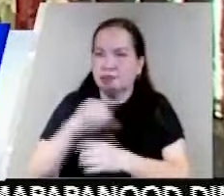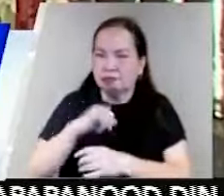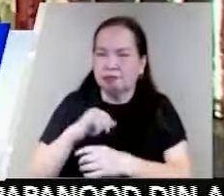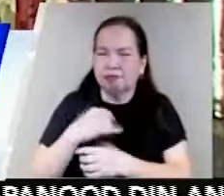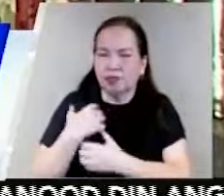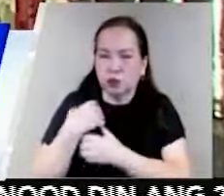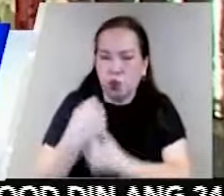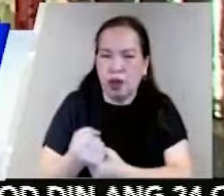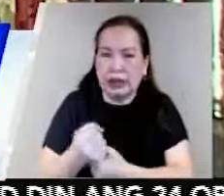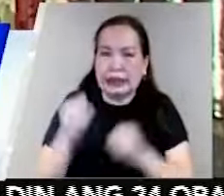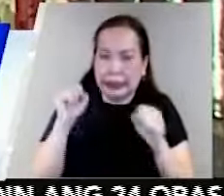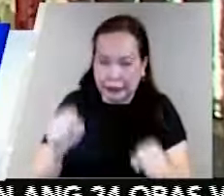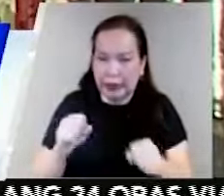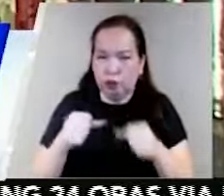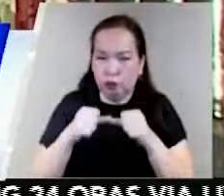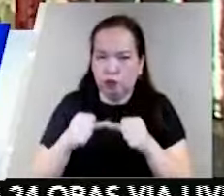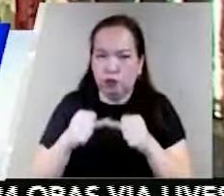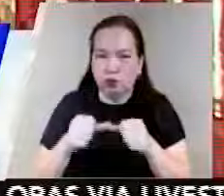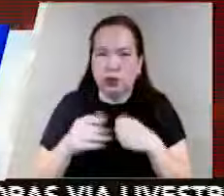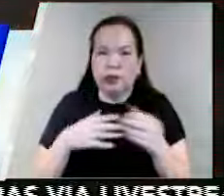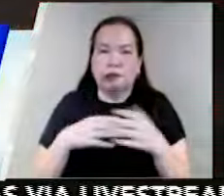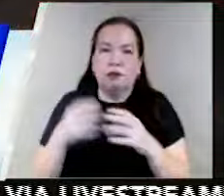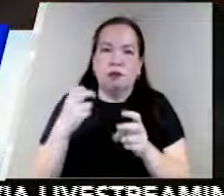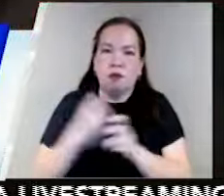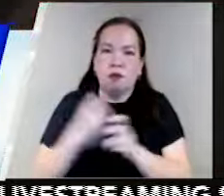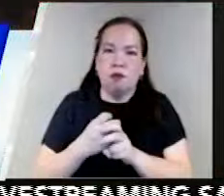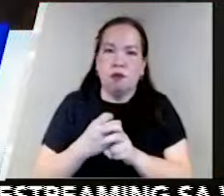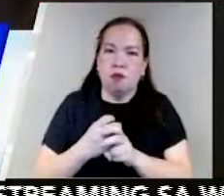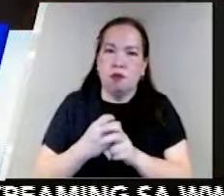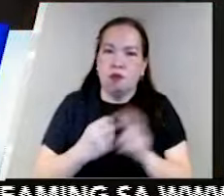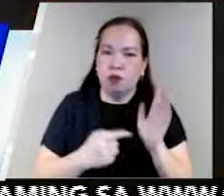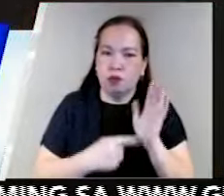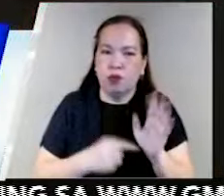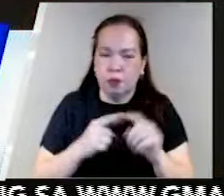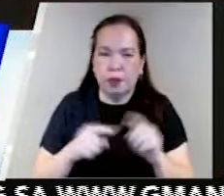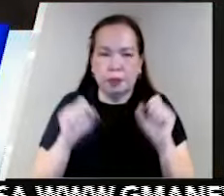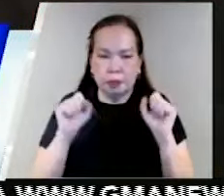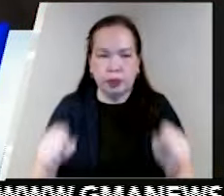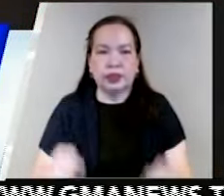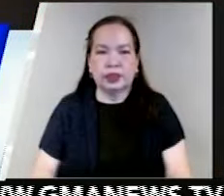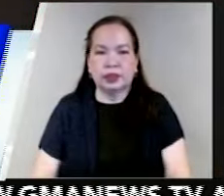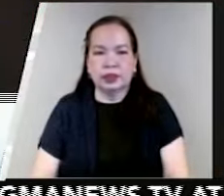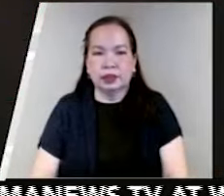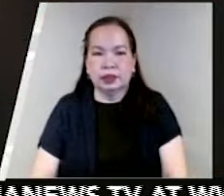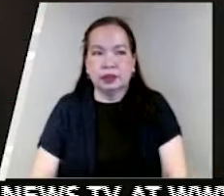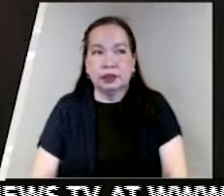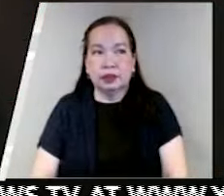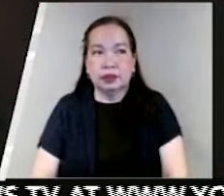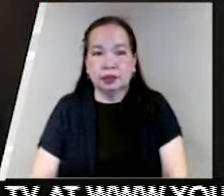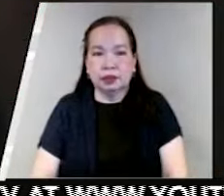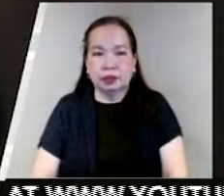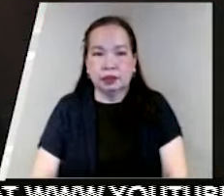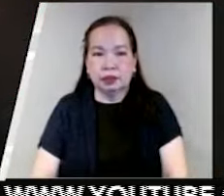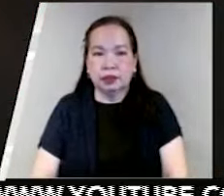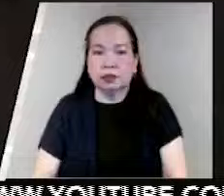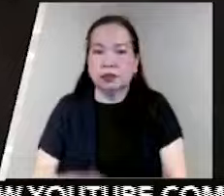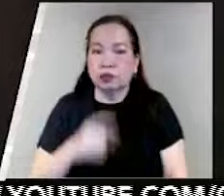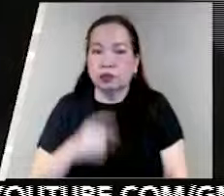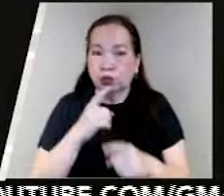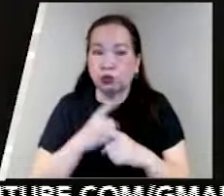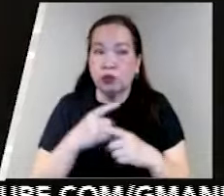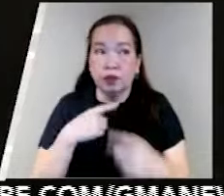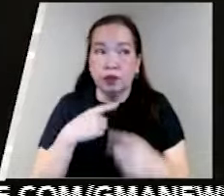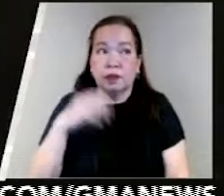tong eksena na to. Mabigat man to, kakayanin natin to. Stop! Bukod sa abangang MPK